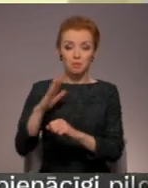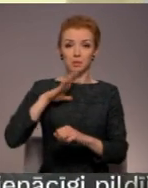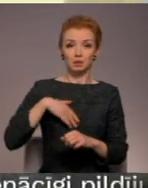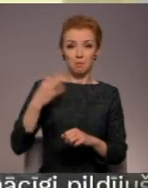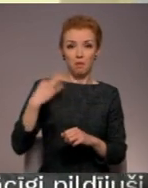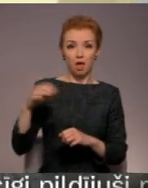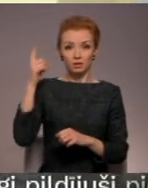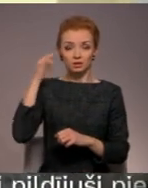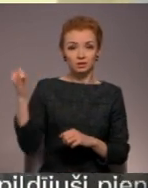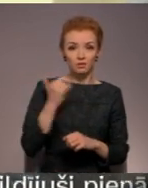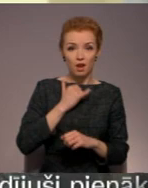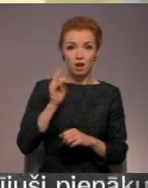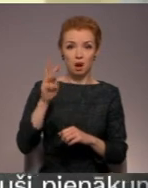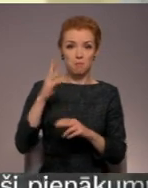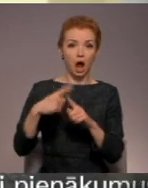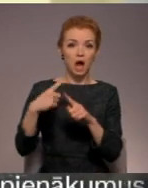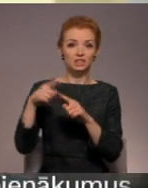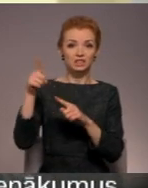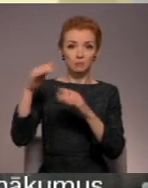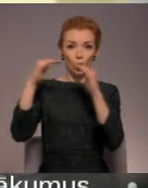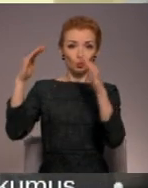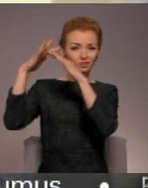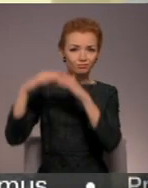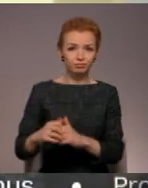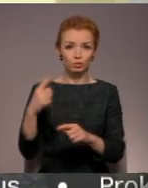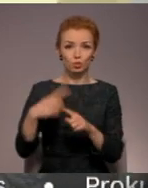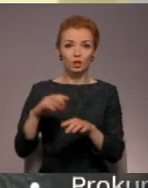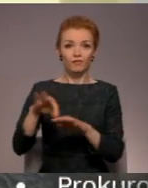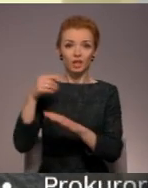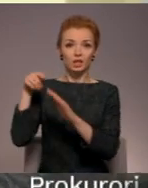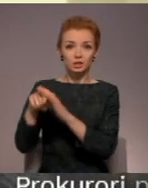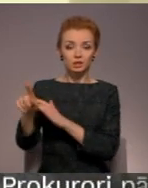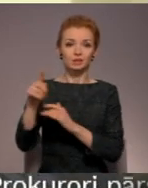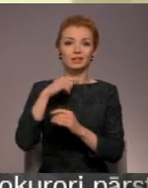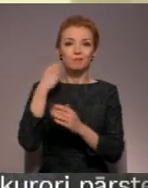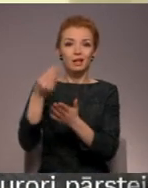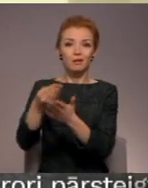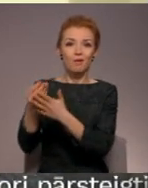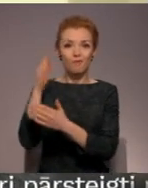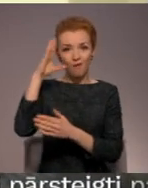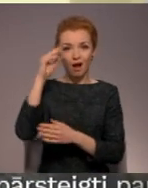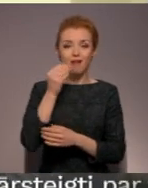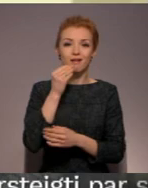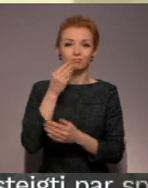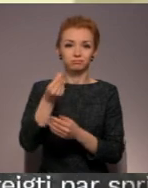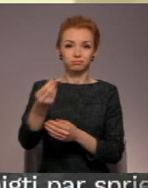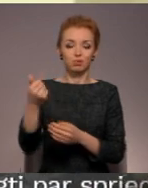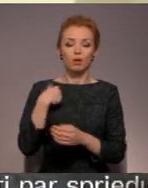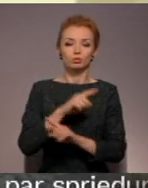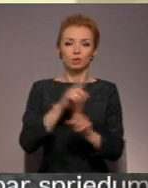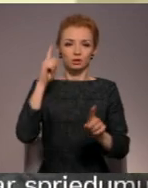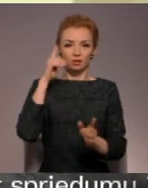piezvanīja un pastāstīja, ka Maksimai iebrucis jumts un ka vīrs bija devies uz turieni nopirkt produktus vakariņām. Es uzreiz